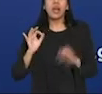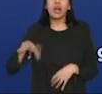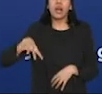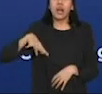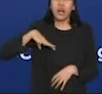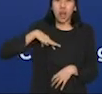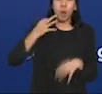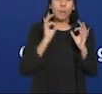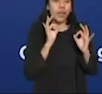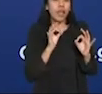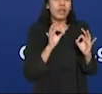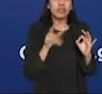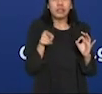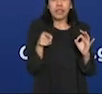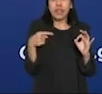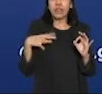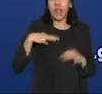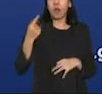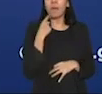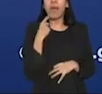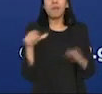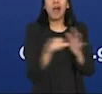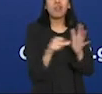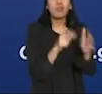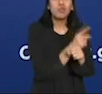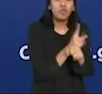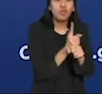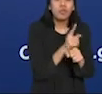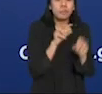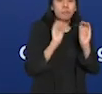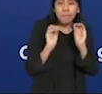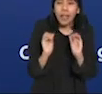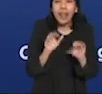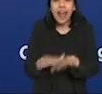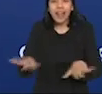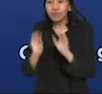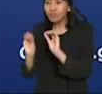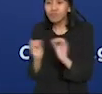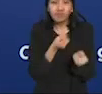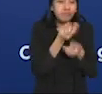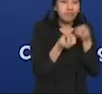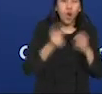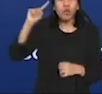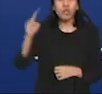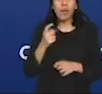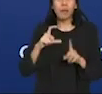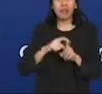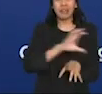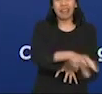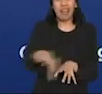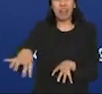guru memastikan anak didik mendapatkan pelajaran terutama di daerah-daerah yang tidak mendapatkan